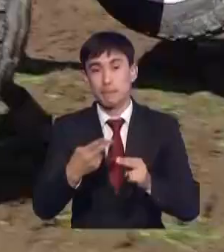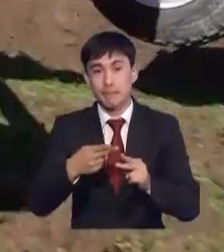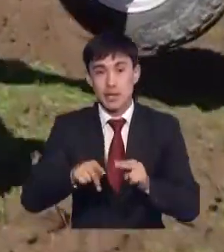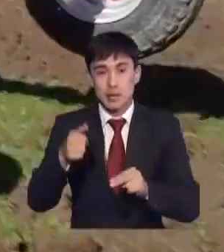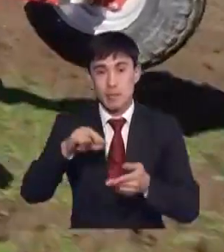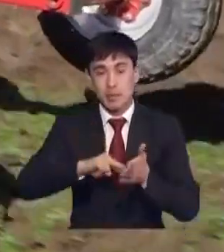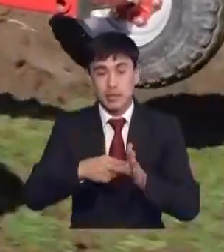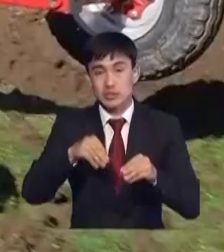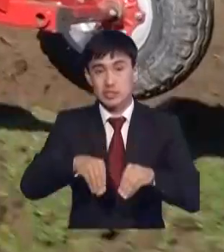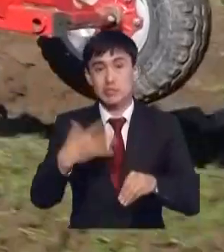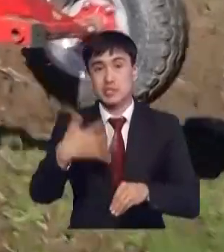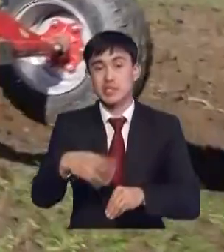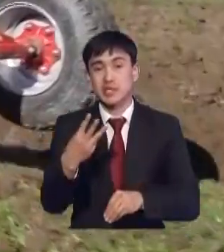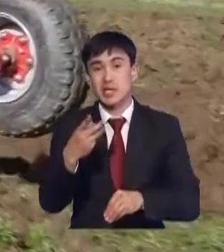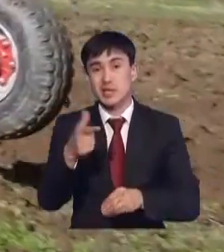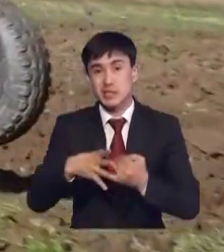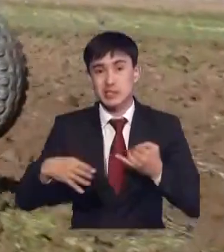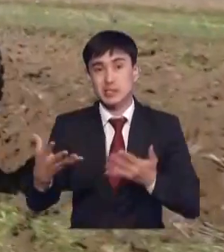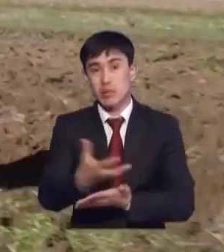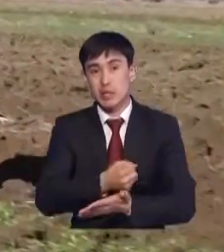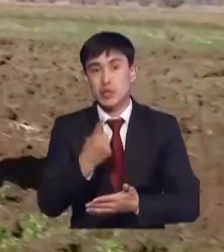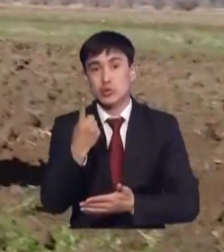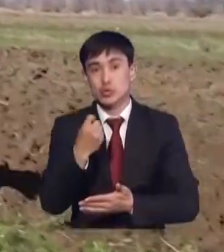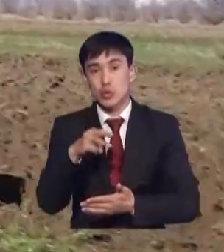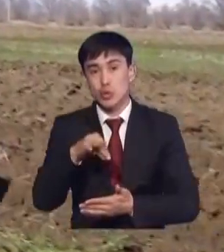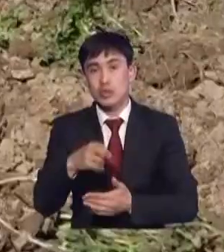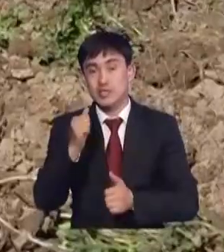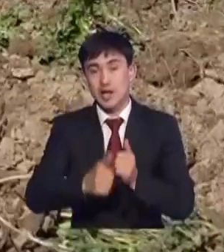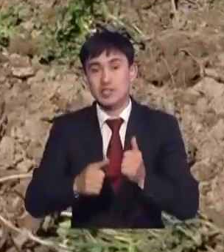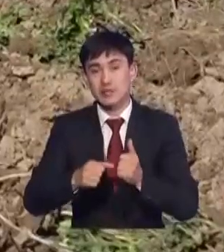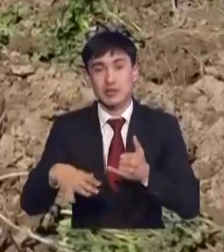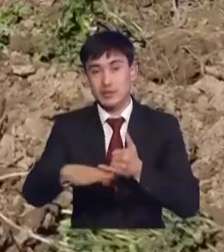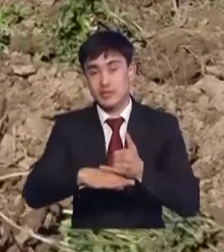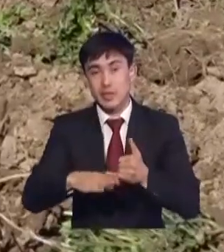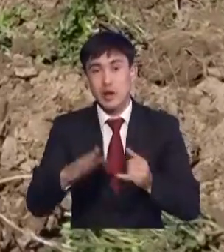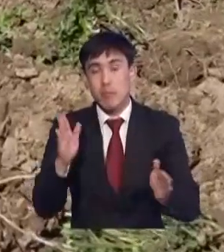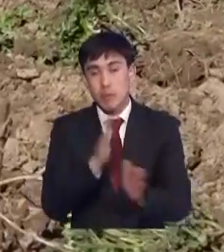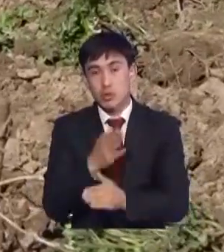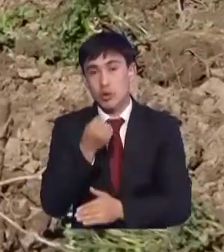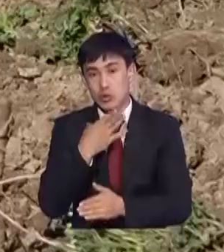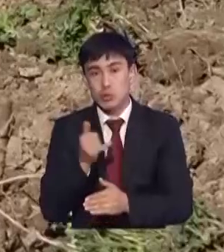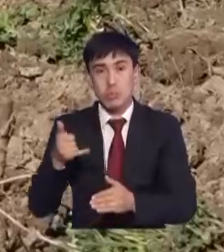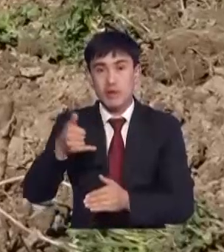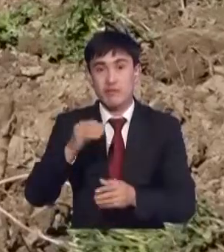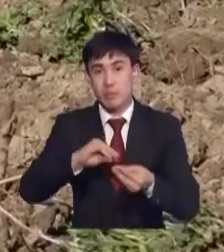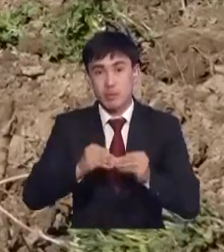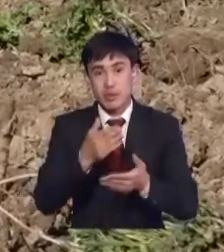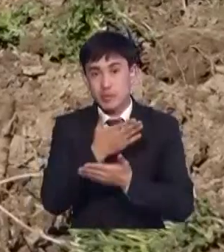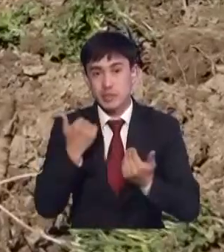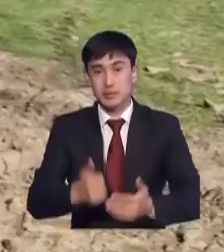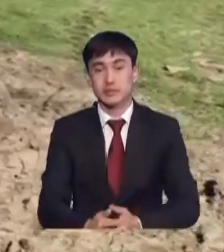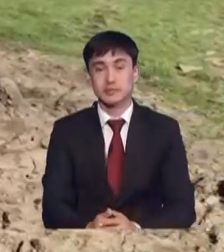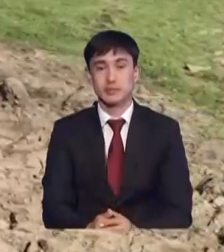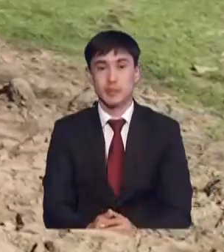плану засадить 53 гектара и собрать не менее 100 тонн с каждого благо погода благоволит с поливом и уходом проблем также не